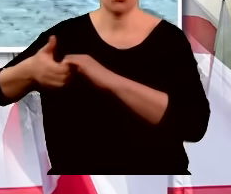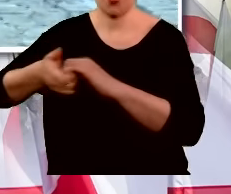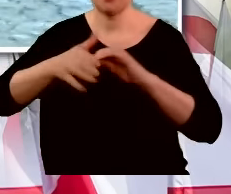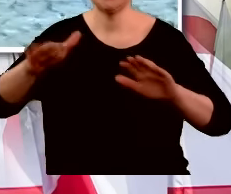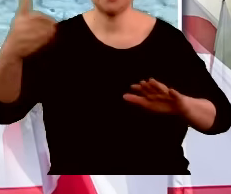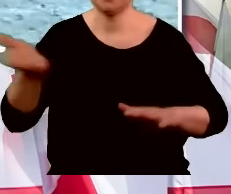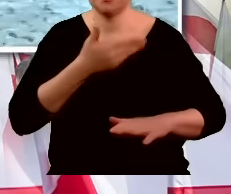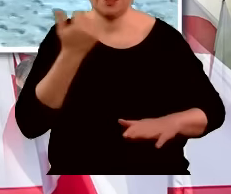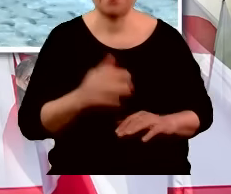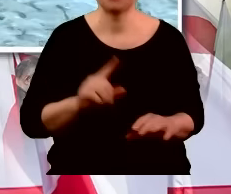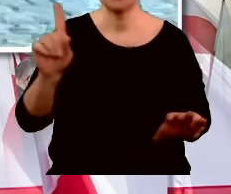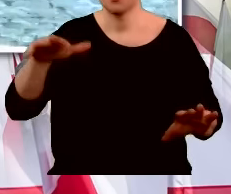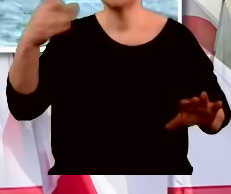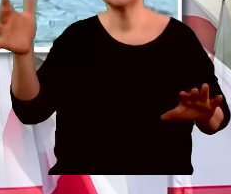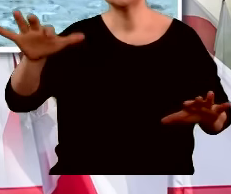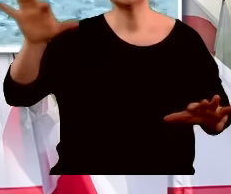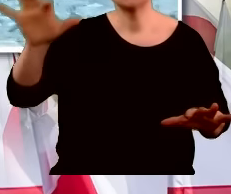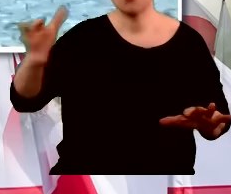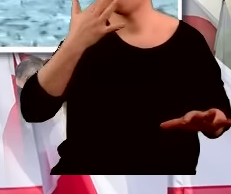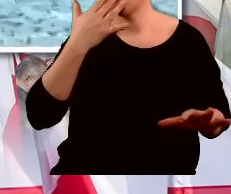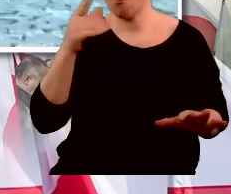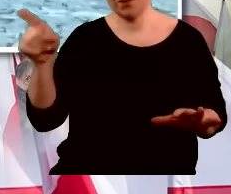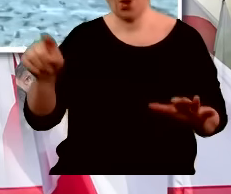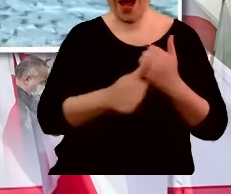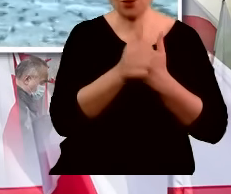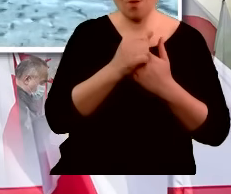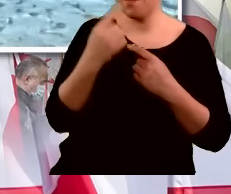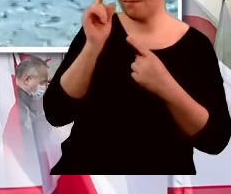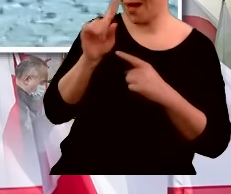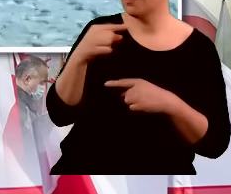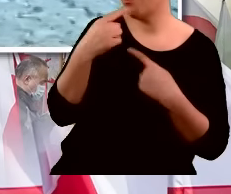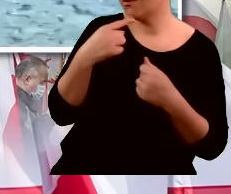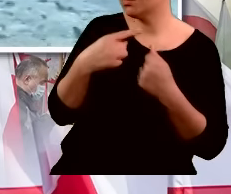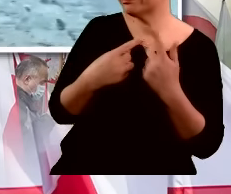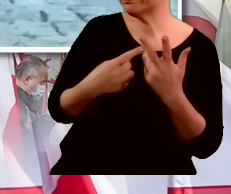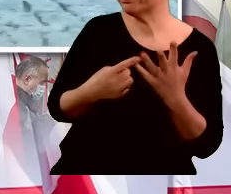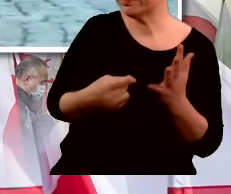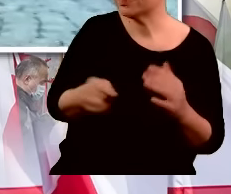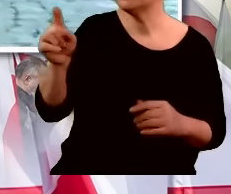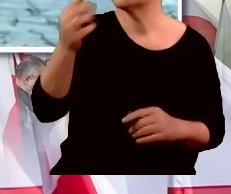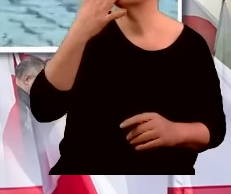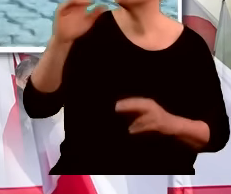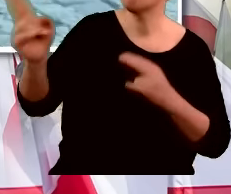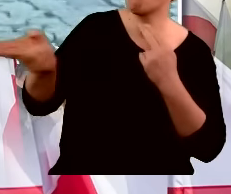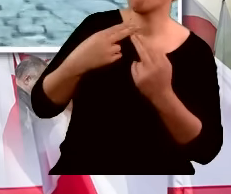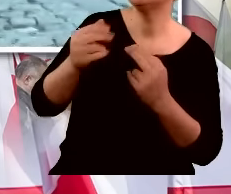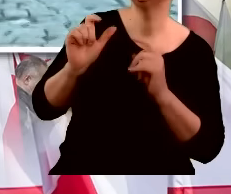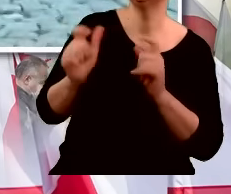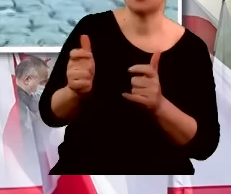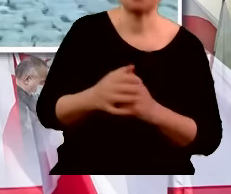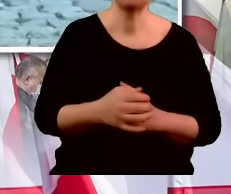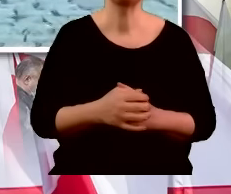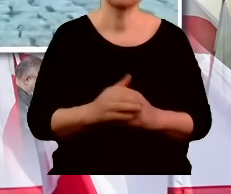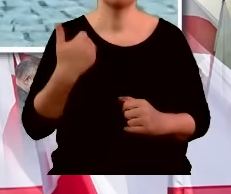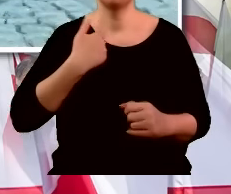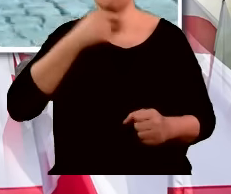Ta druga strona mówi na taki właśnie argument, który przed chwilą pan sformułował, mówi, no cóż, ale był wyrok